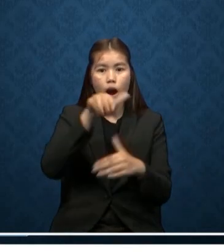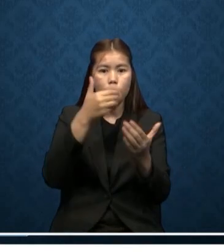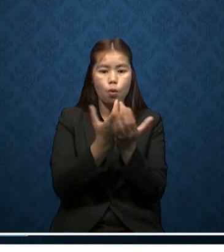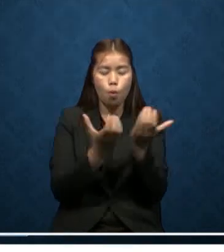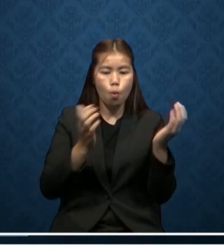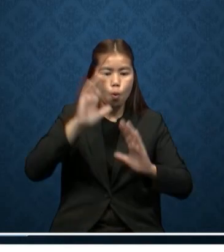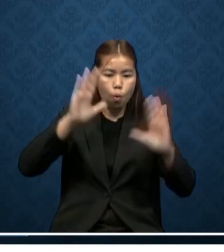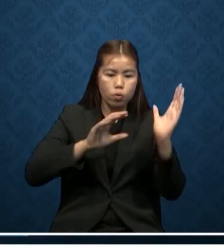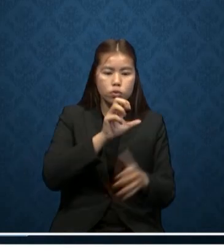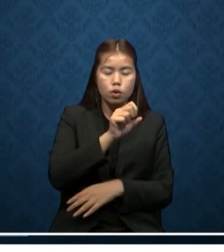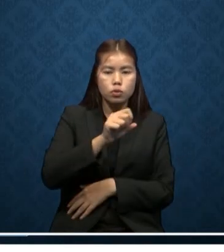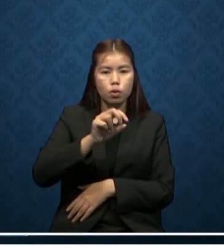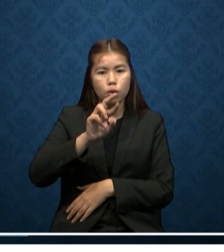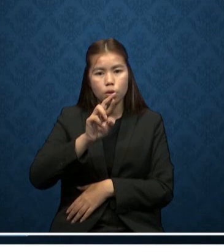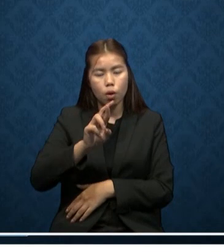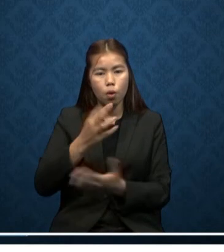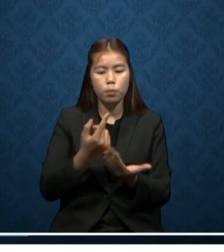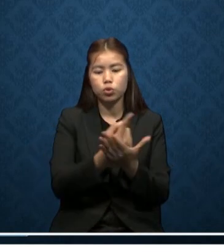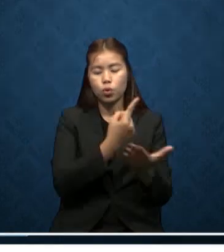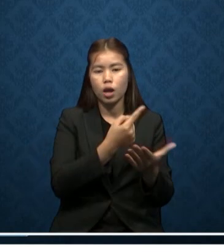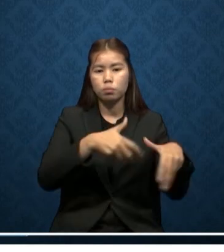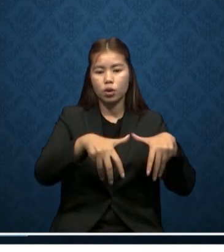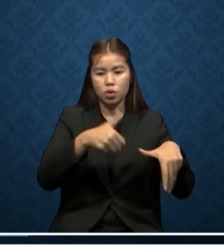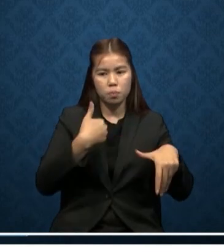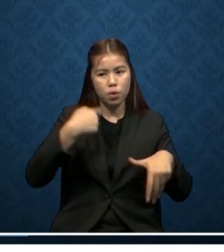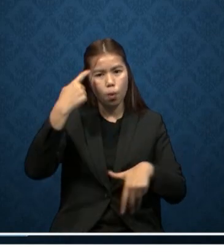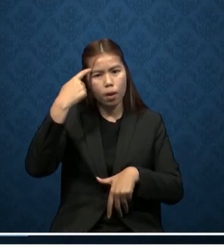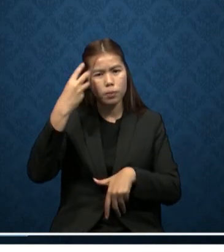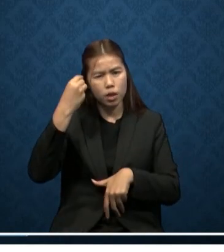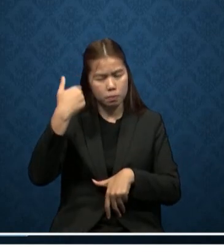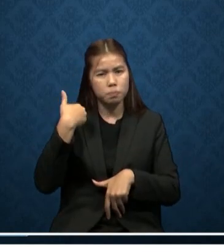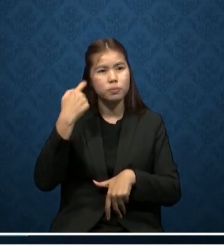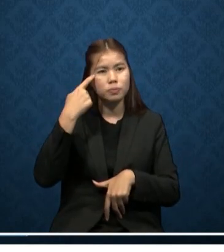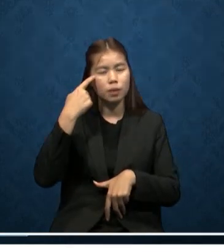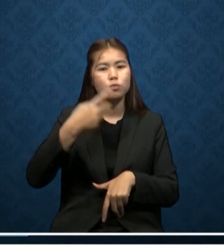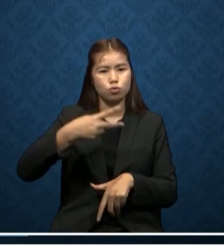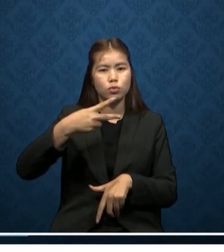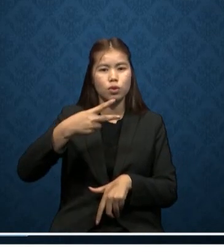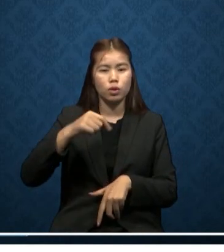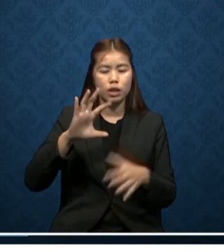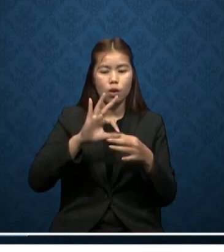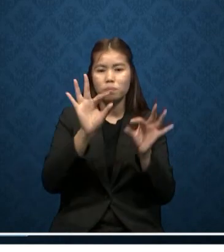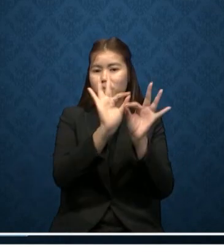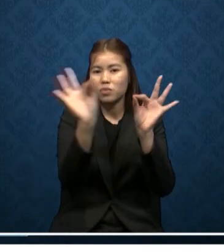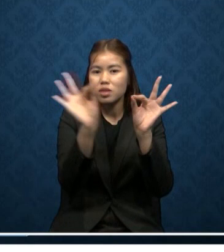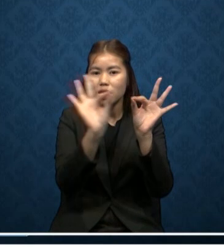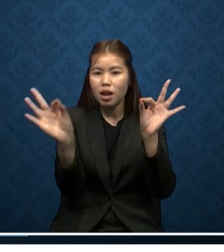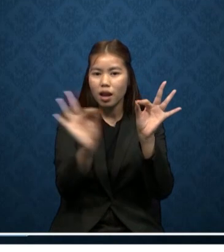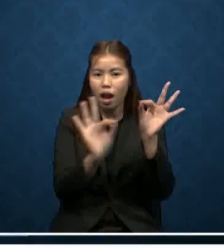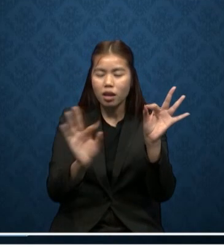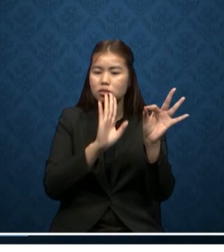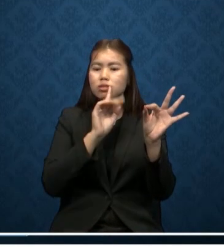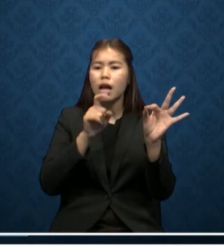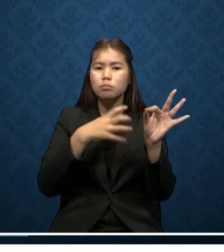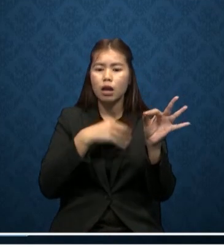สสรเป็นตัวแทนประชาชนมานี่มันมีข้อน่าคิดอยู่ 2ส่วนสำคัญเลยเรื่องแรกก็คือเรื่องเรื่องเนื้อหาครับท่านจะแก้